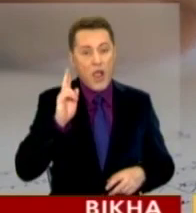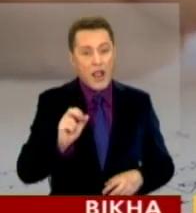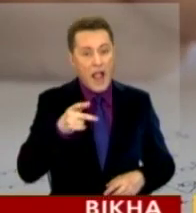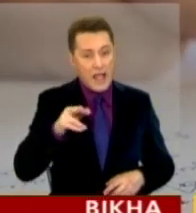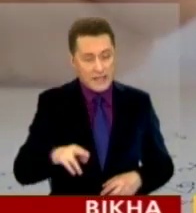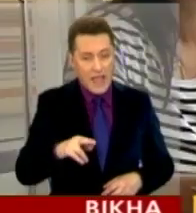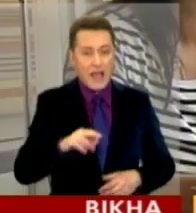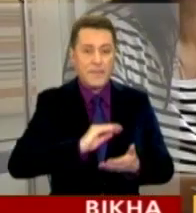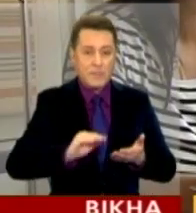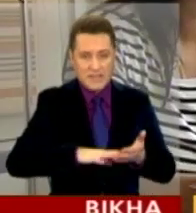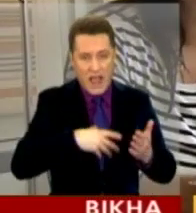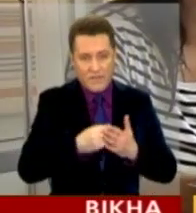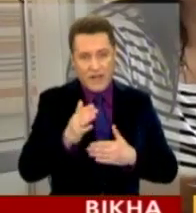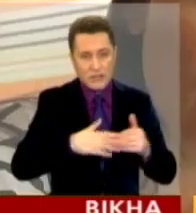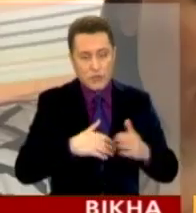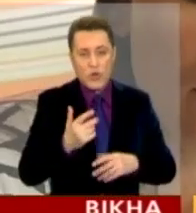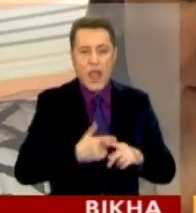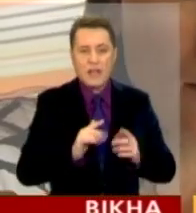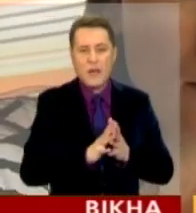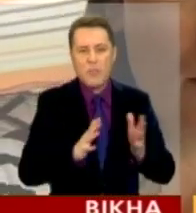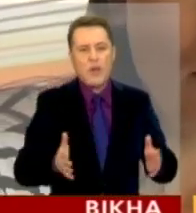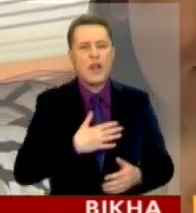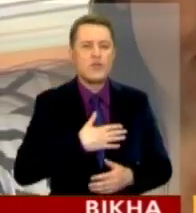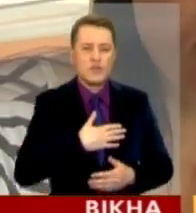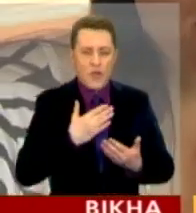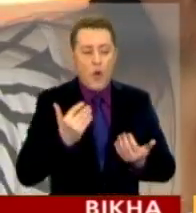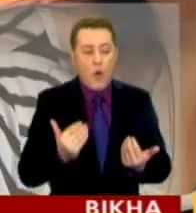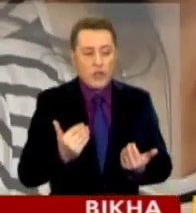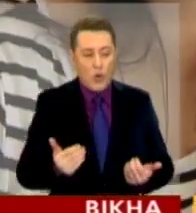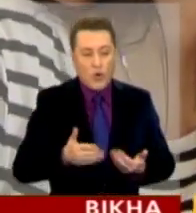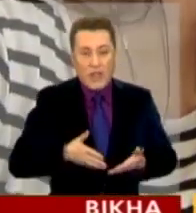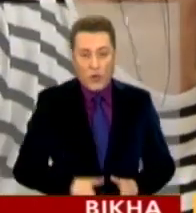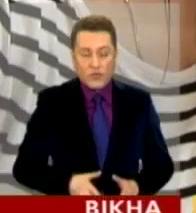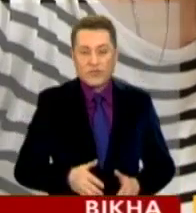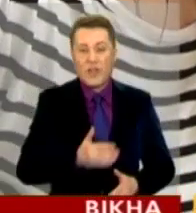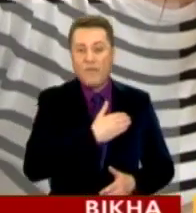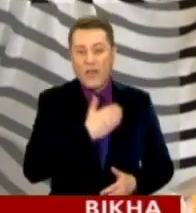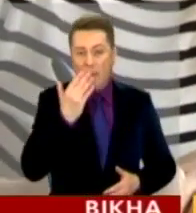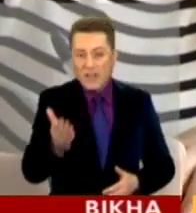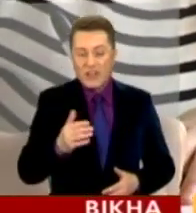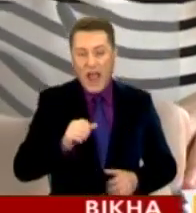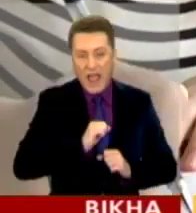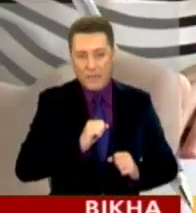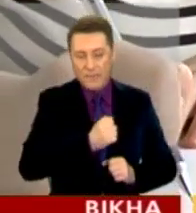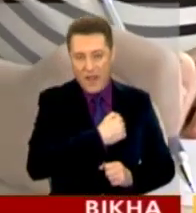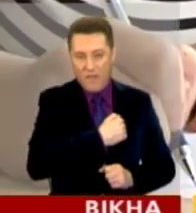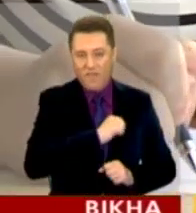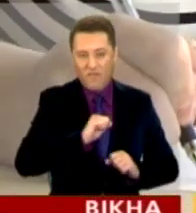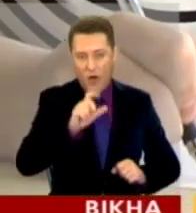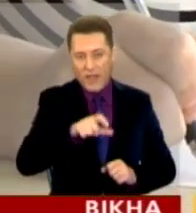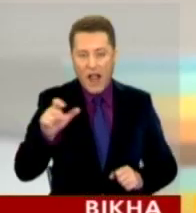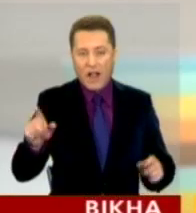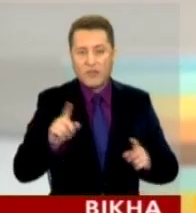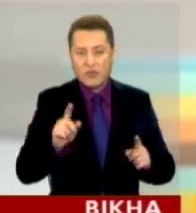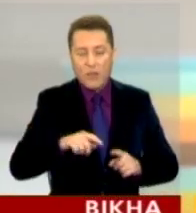бійцям власноруч. Це більш душевно. Їй от-от народжувати, і понад усе Катерина бажає воякам, щоб від стрілянини відвернуло.